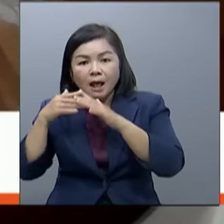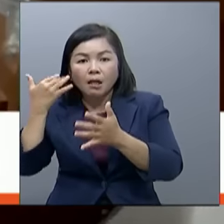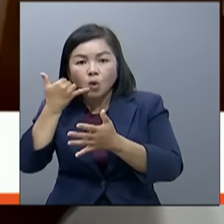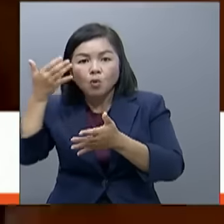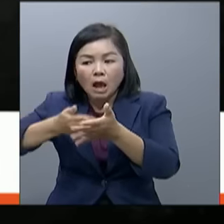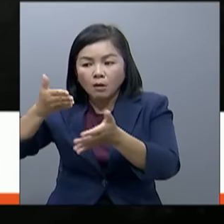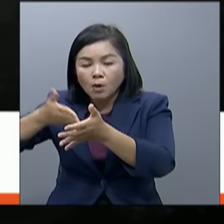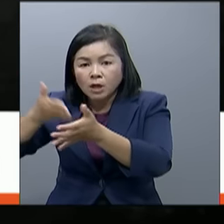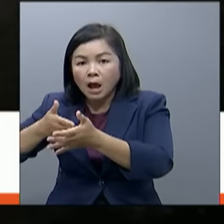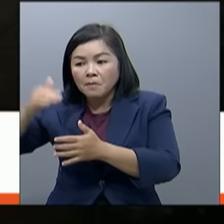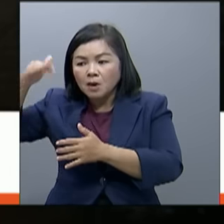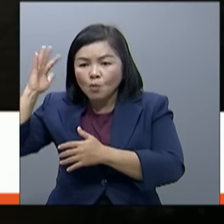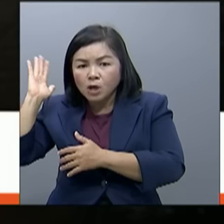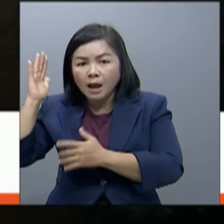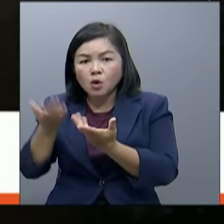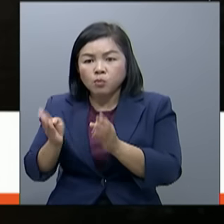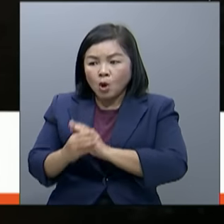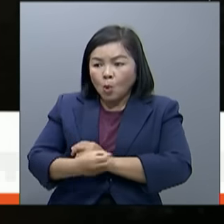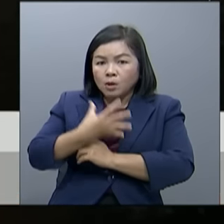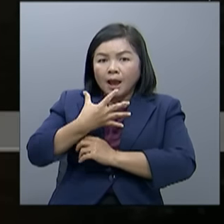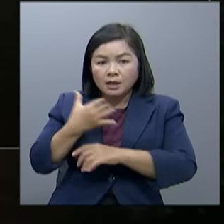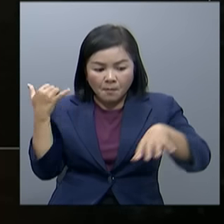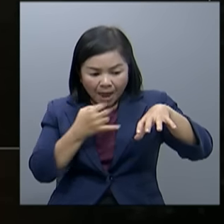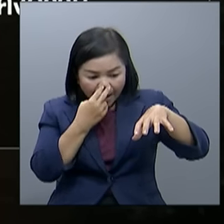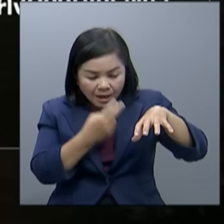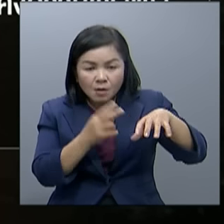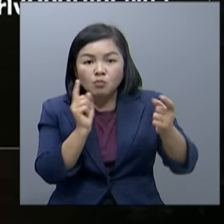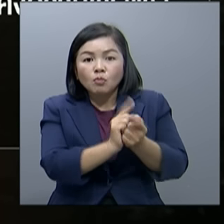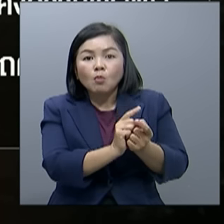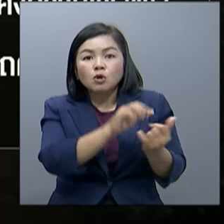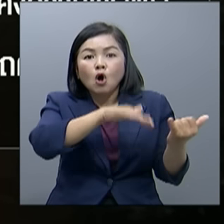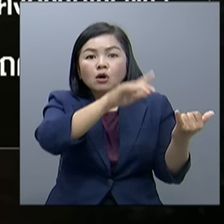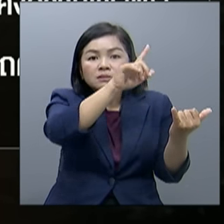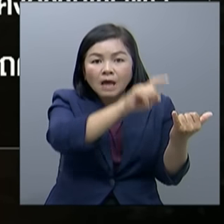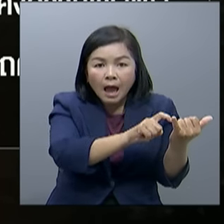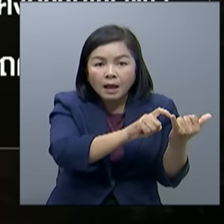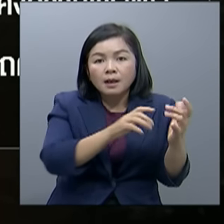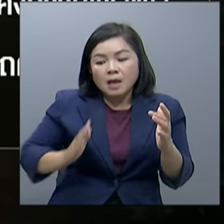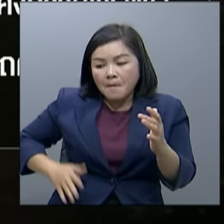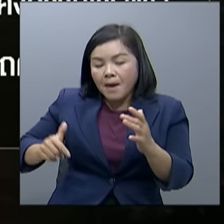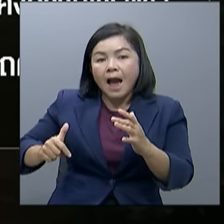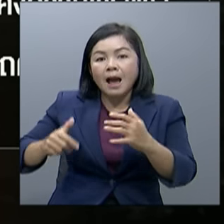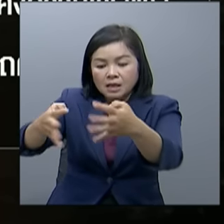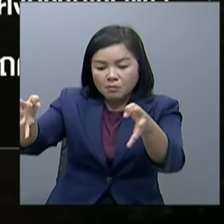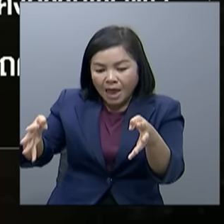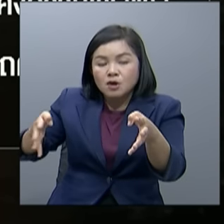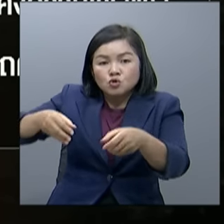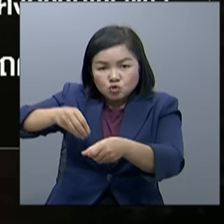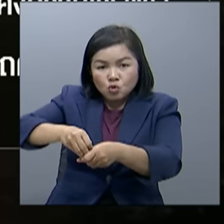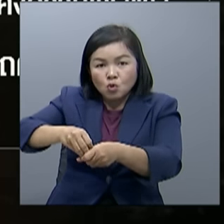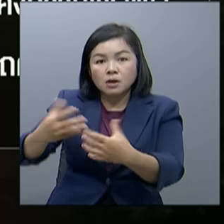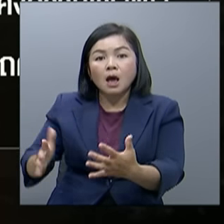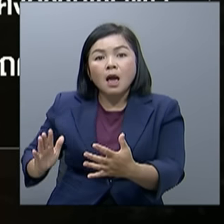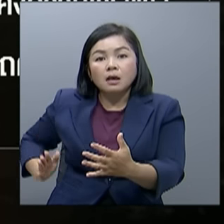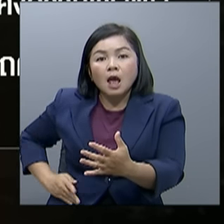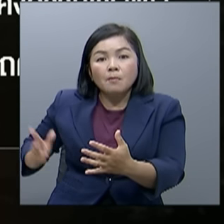ได้ครอบครัวรู้สึกตกใจเป็นอย่างมากส่วนสุนัขก็ยังขังไว้บนบ้านเพื่อให้ผู้เชี่ยวชาญและสัตวแพทย์ตรวจสอบ